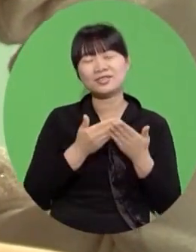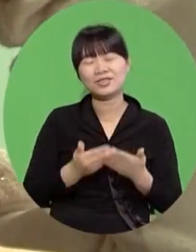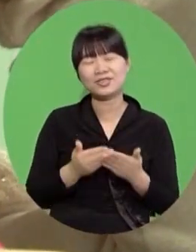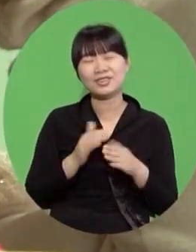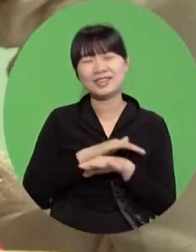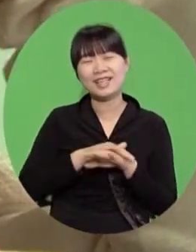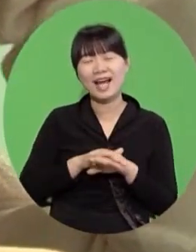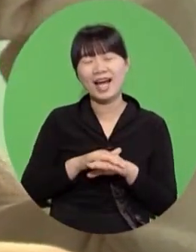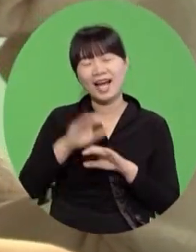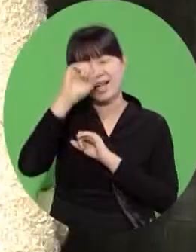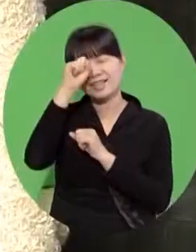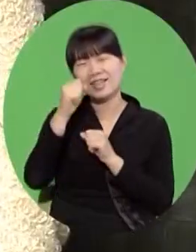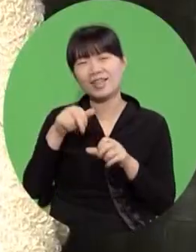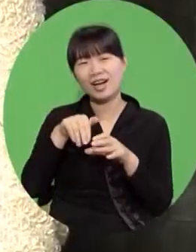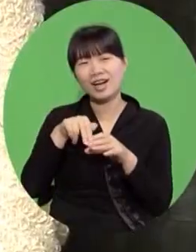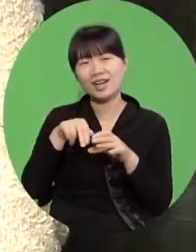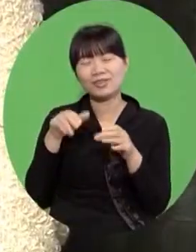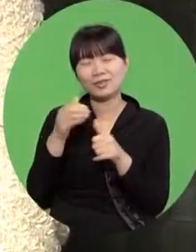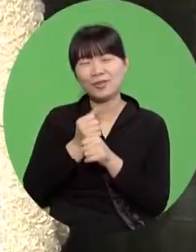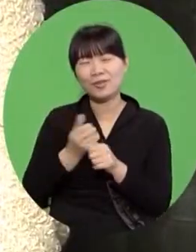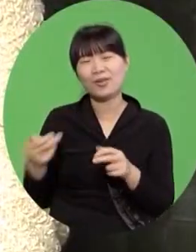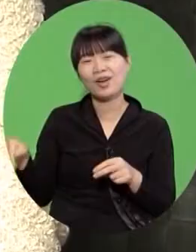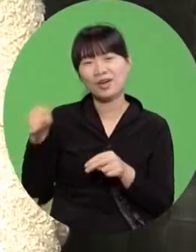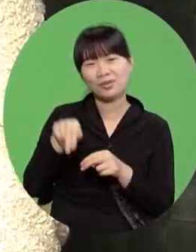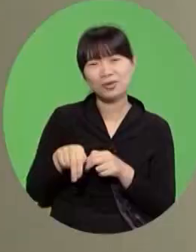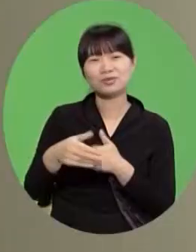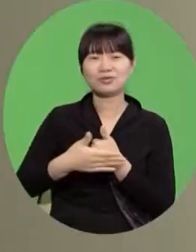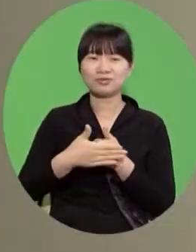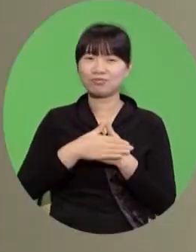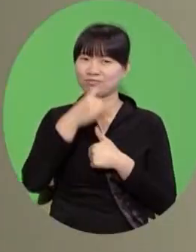잡고 일어서는 것 같아요.